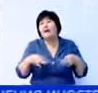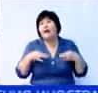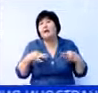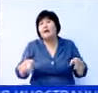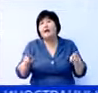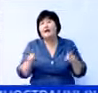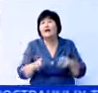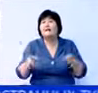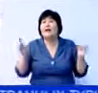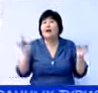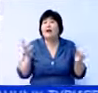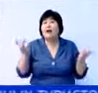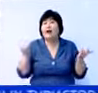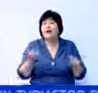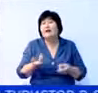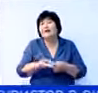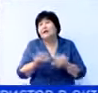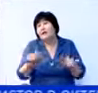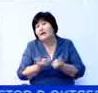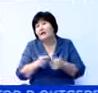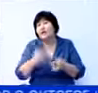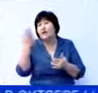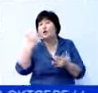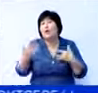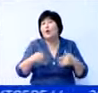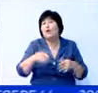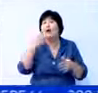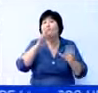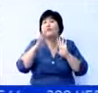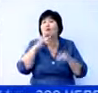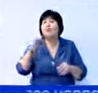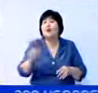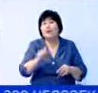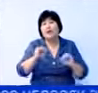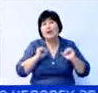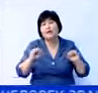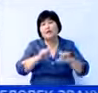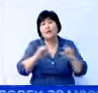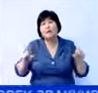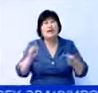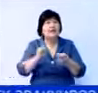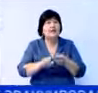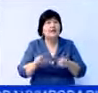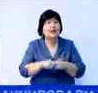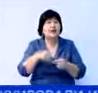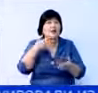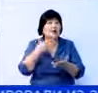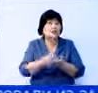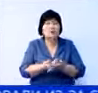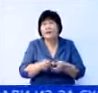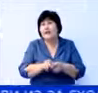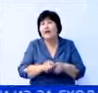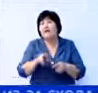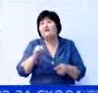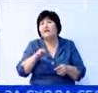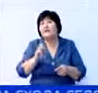также корпоративов. Также пока не будут работать кинотеатры, выставки, музеи, спортивные учреждения, независимо от форм собственности,